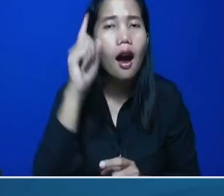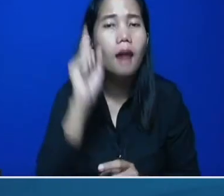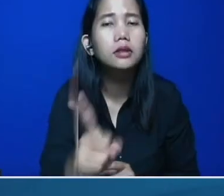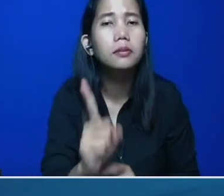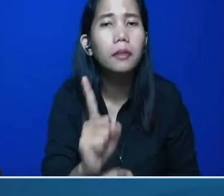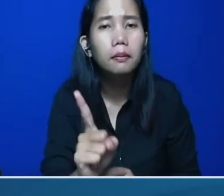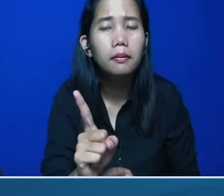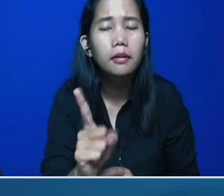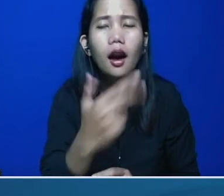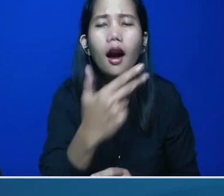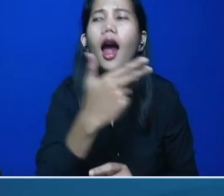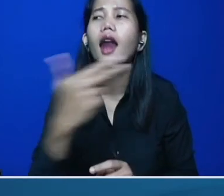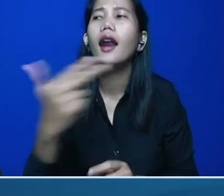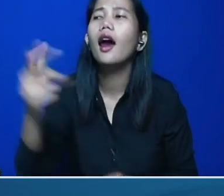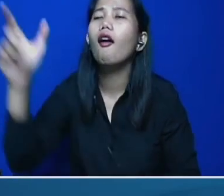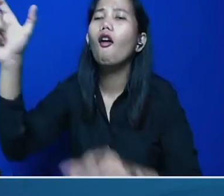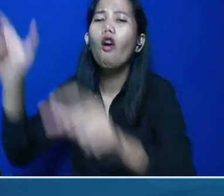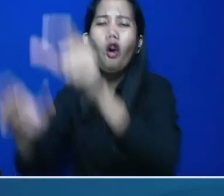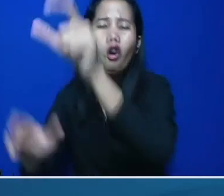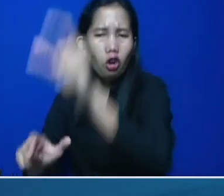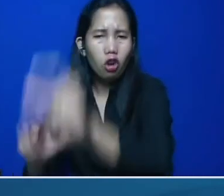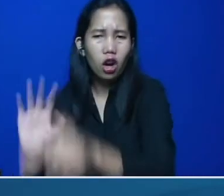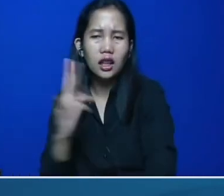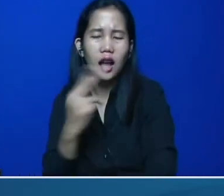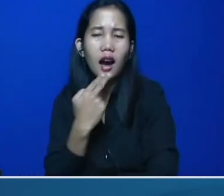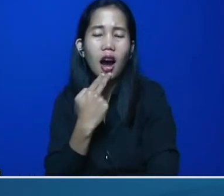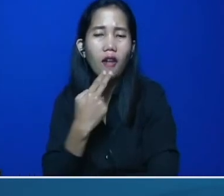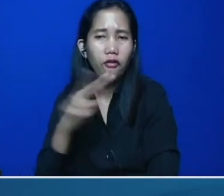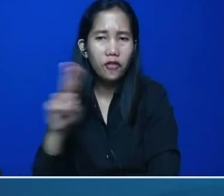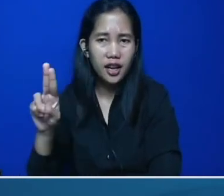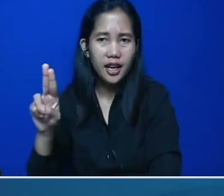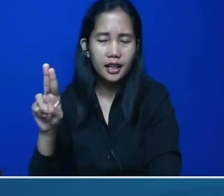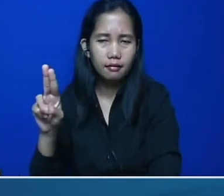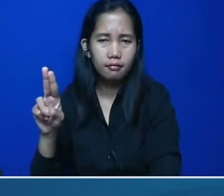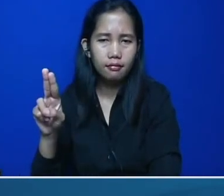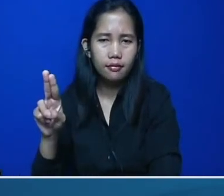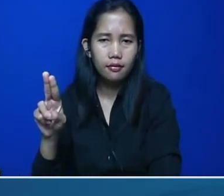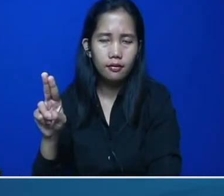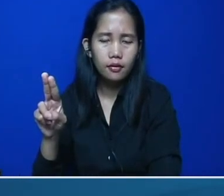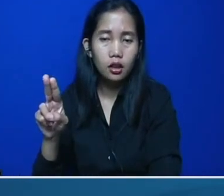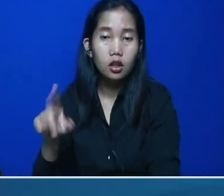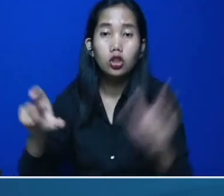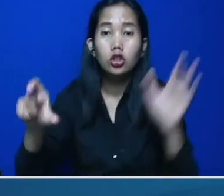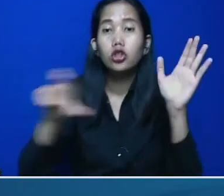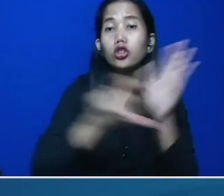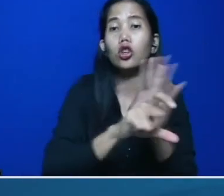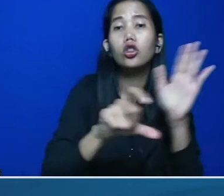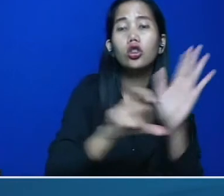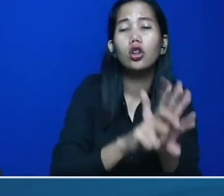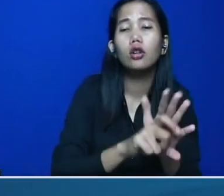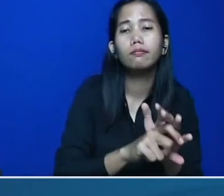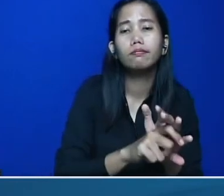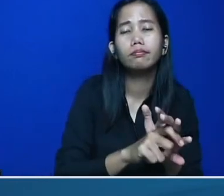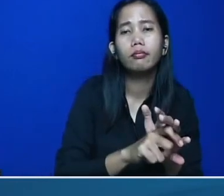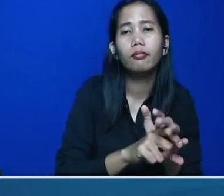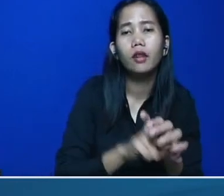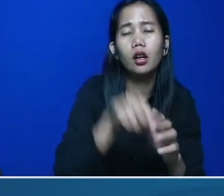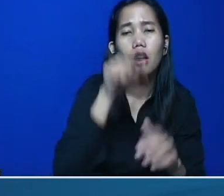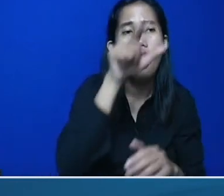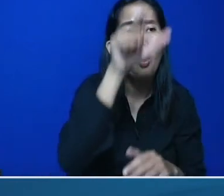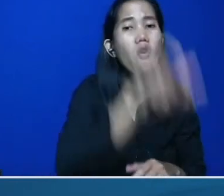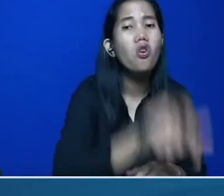dengan orang itu makanya Tuhan kasih penglihatan Hai lewat